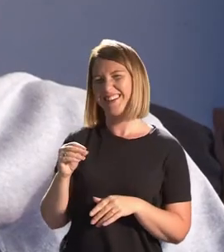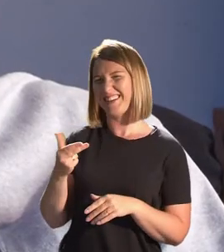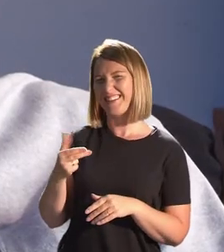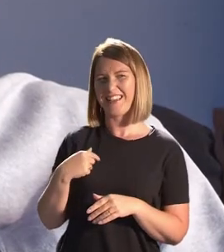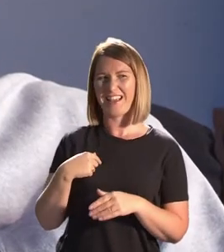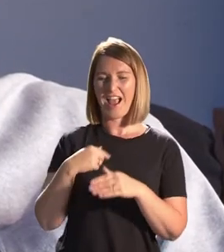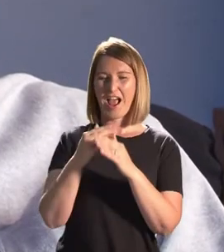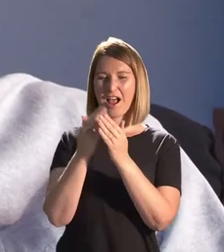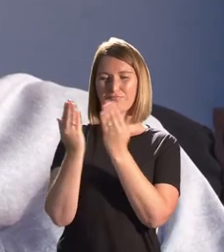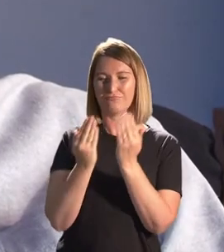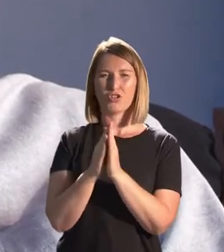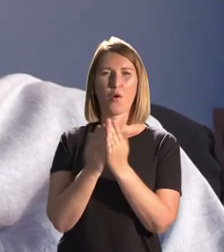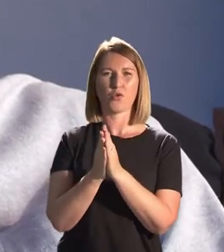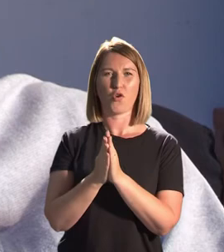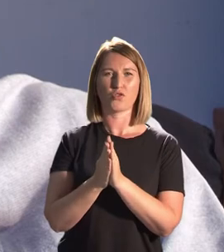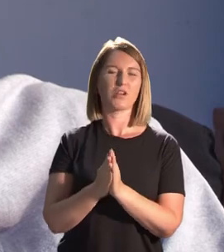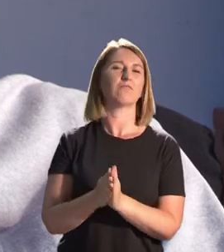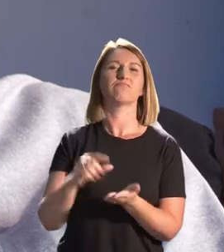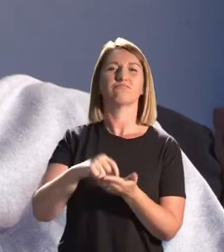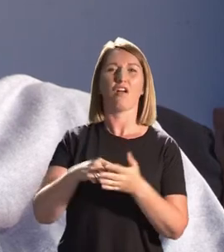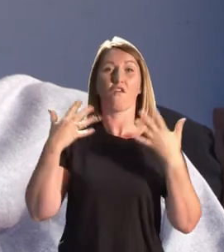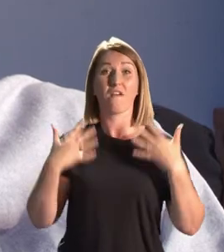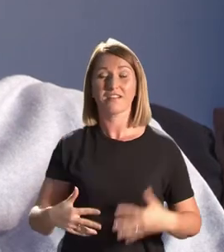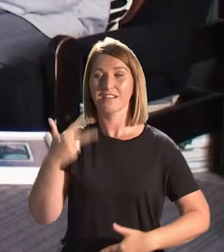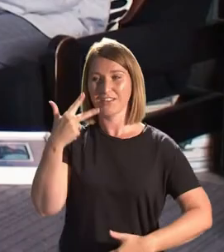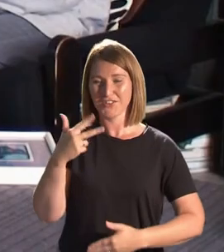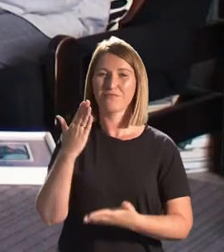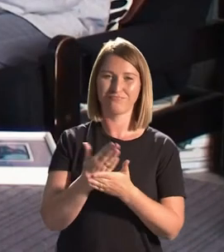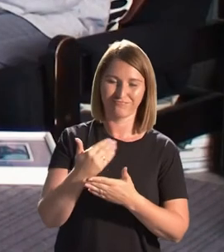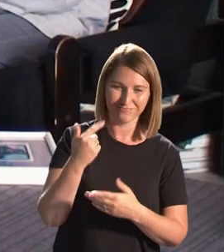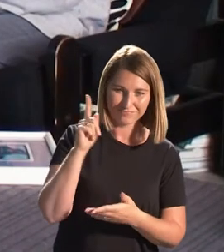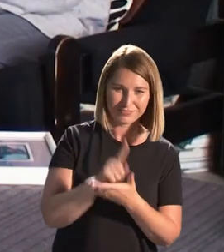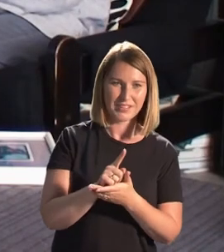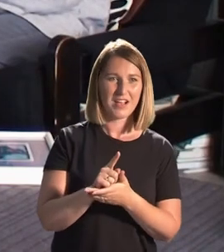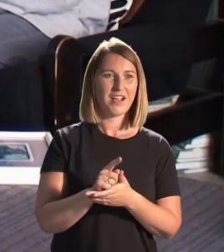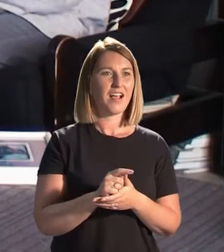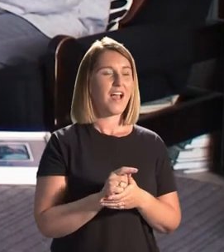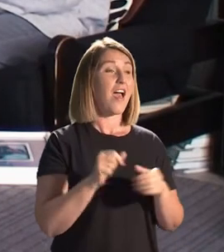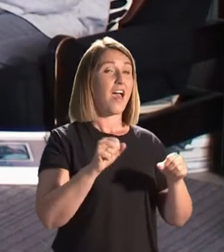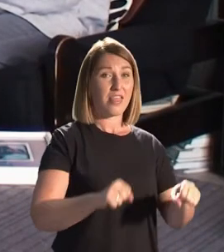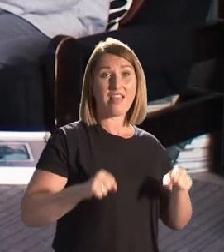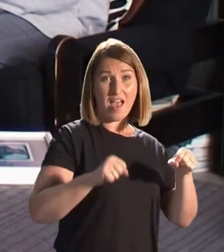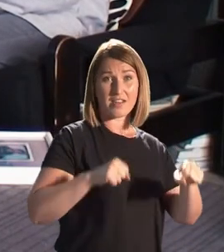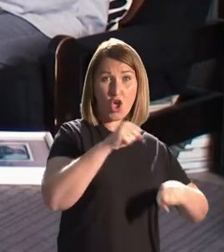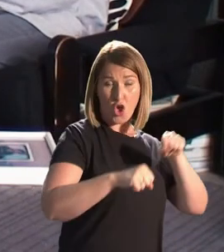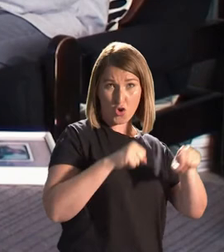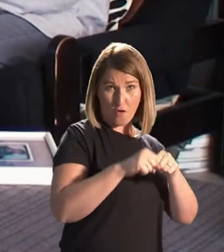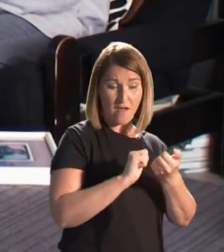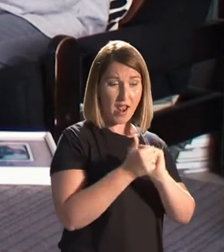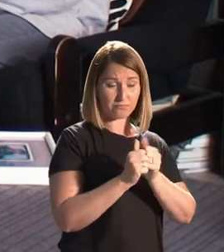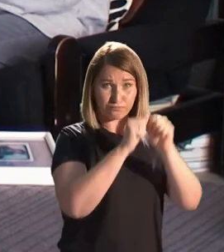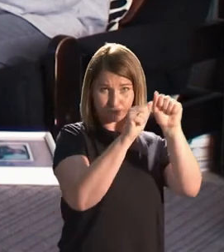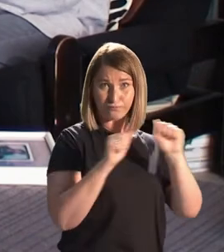Czytam książki w łazience, 3 książki przeczytałem ostatnio. Także. Do tego narty, rower, aktywność sportowa, no to też jest